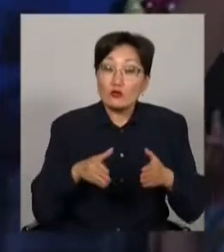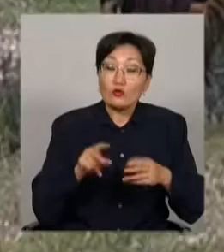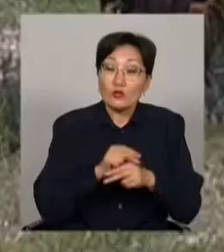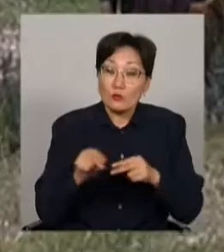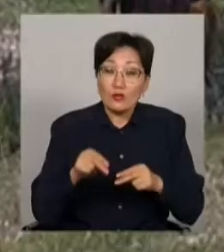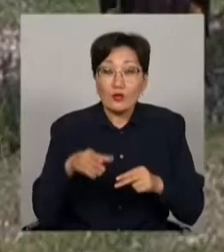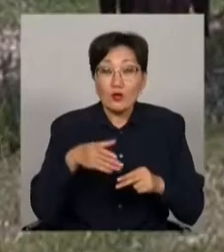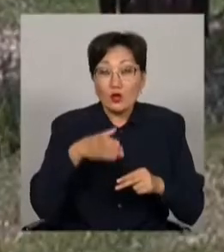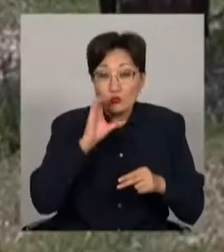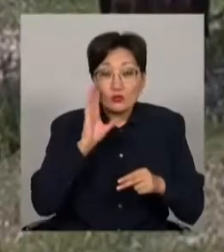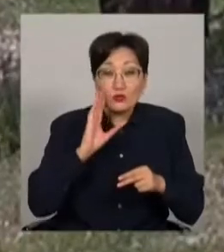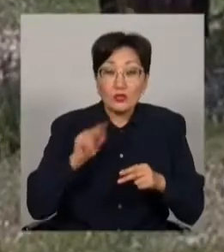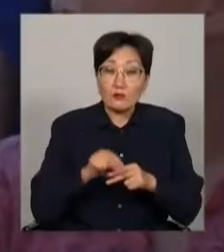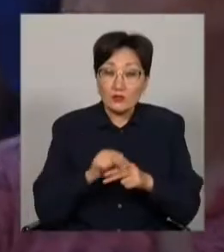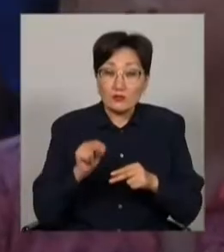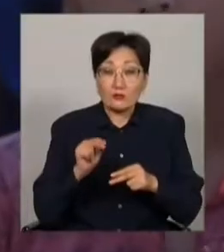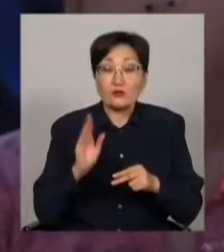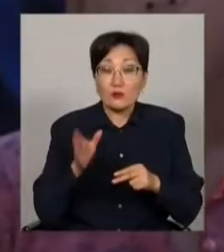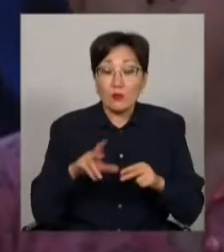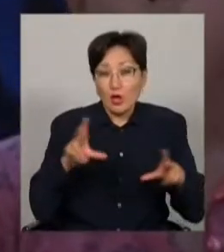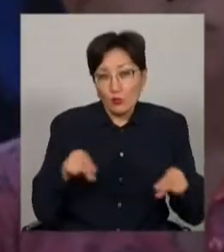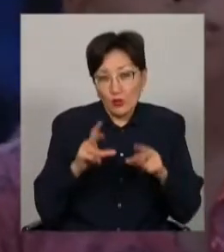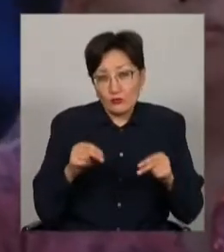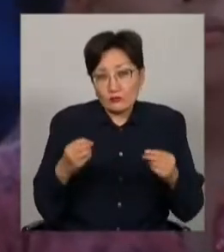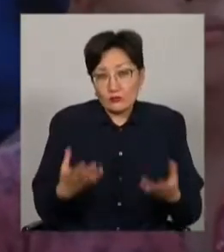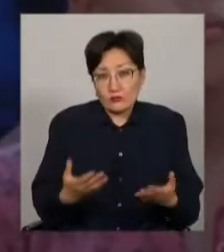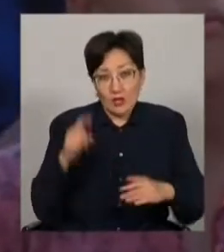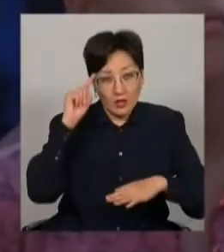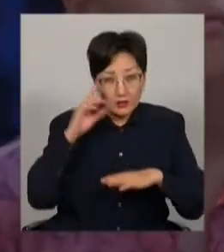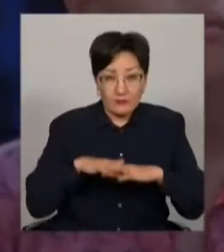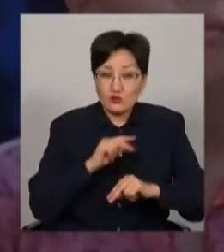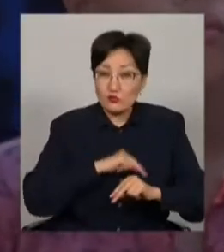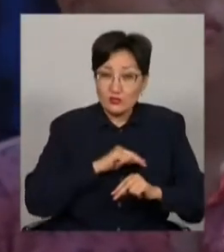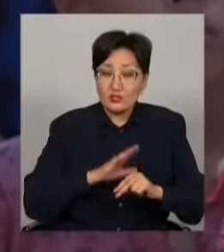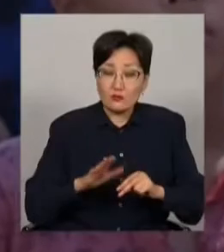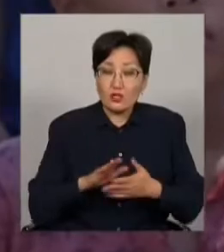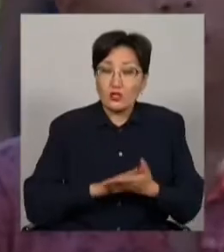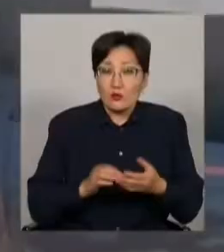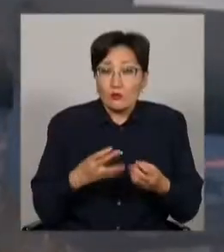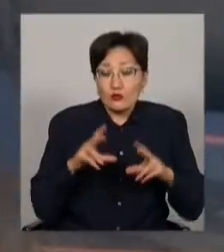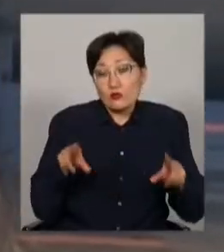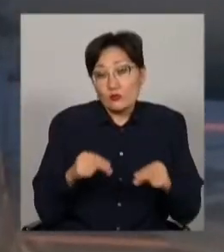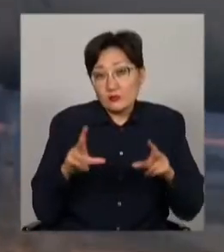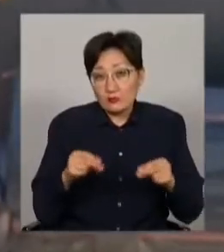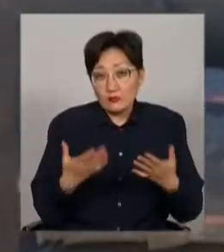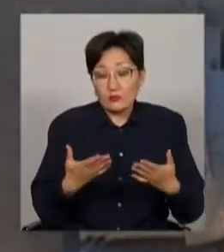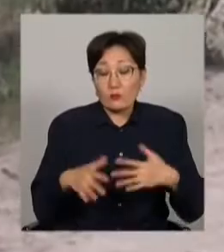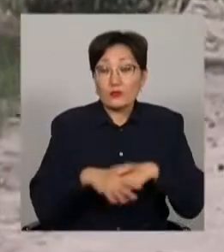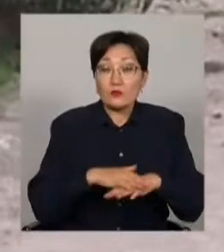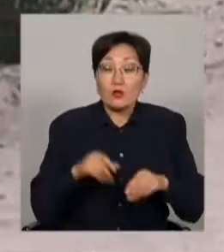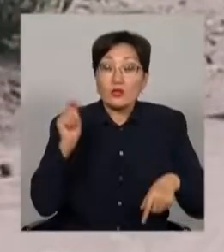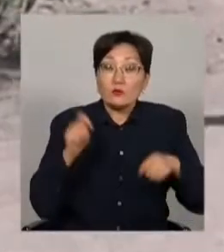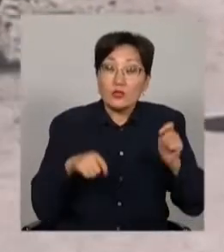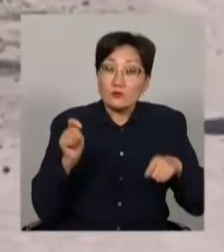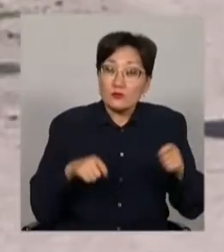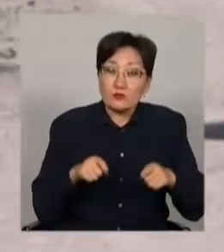суды да жөндеп береміз деді. Уәде бере береді. Әкімдер жұмыс істемейді. Жұмыс істеп жатқан жоқ. Іш қайсы? Құры уәдеммен. Бұл жұрт үшін жаңбырдың